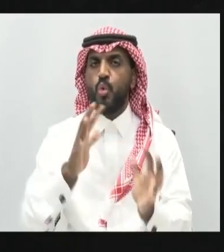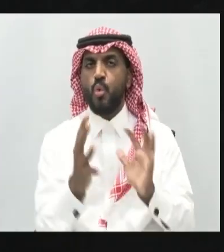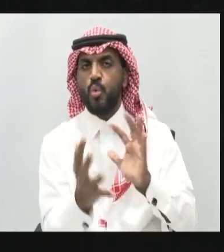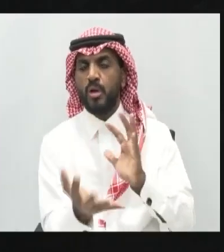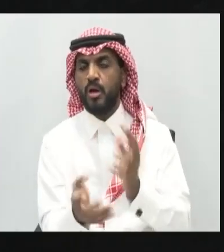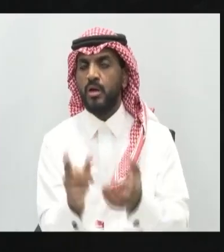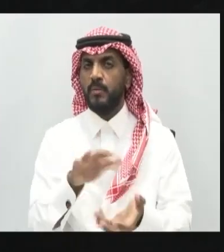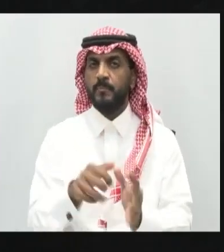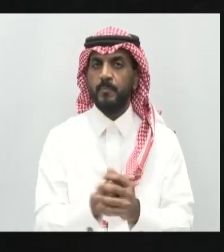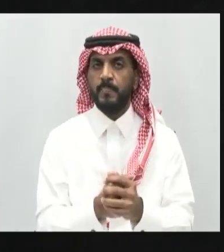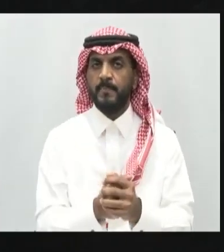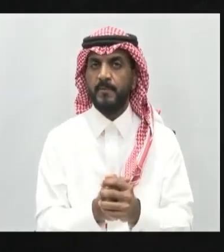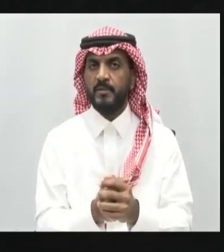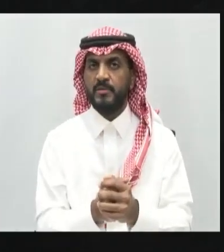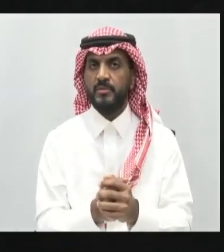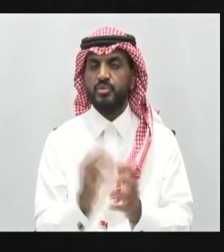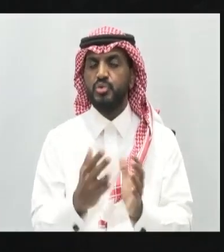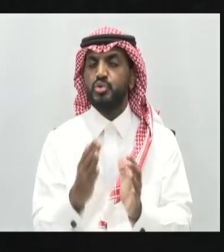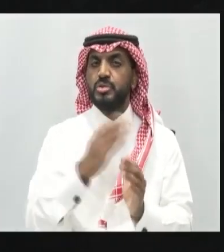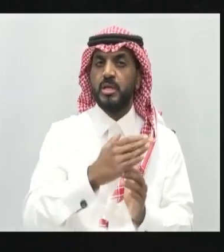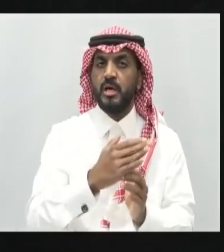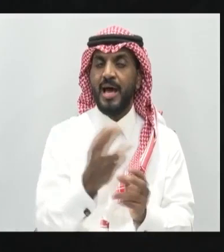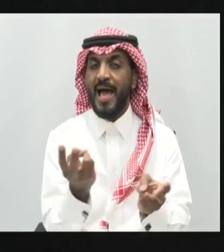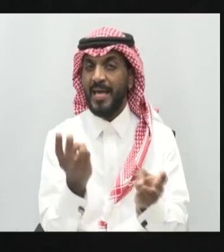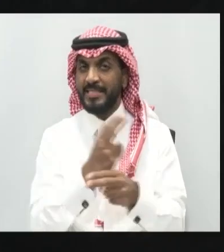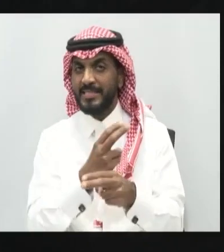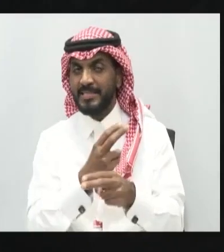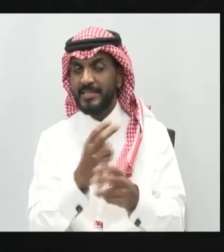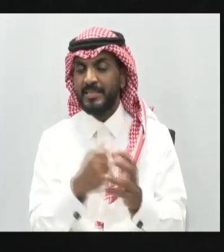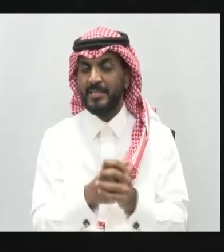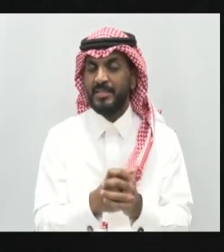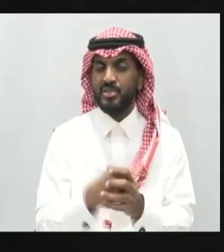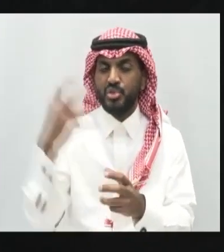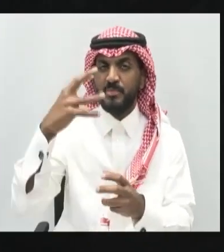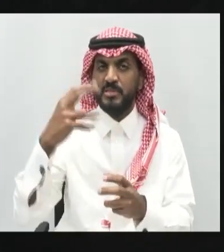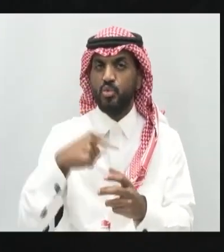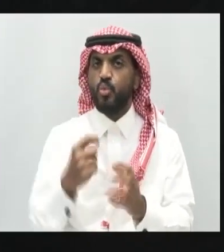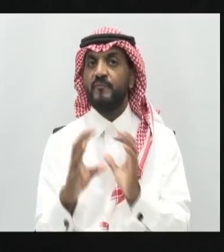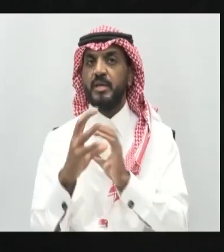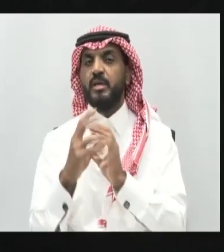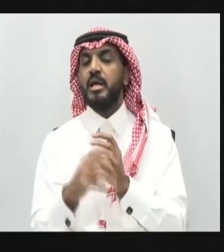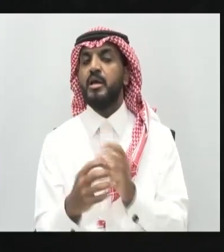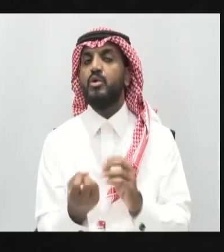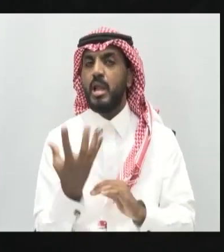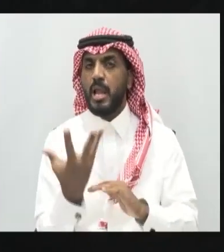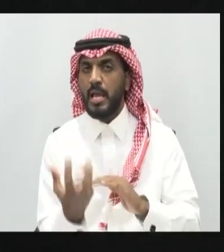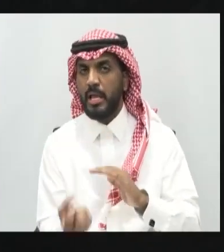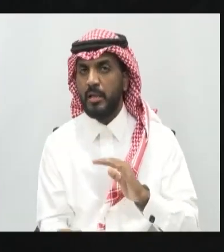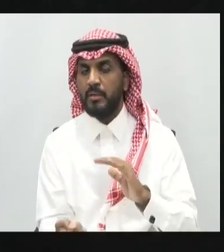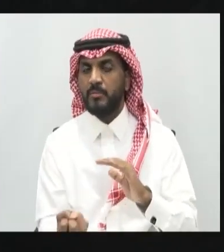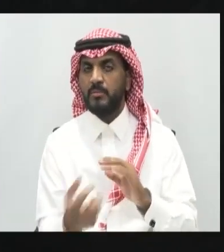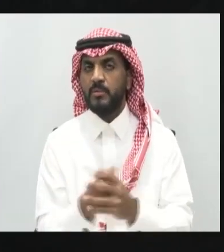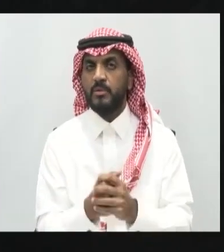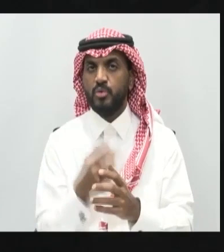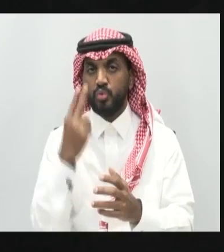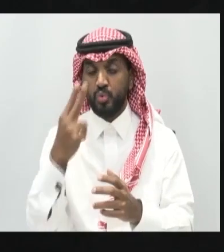نفسها وسرنا في الجهه الاخرى اللي معاكسه للشمس يصير عندنا ليل عشان ك احنا بالليل نشوف